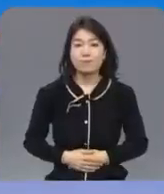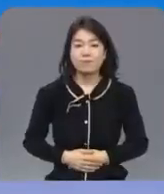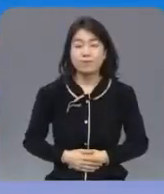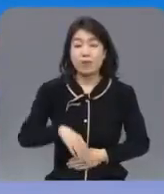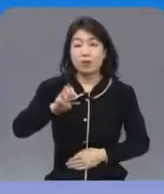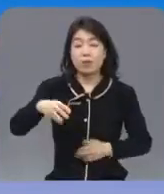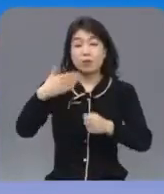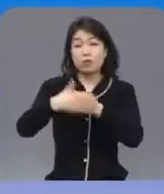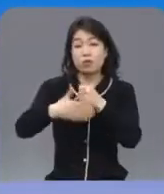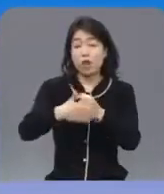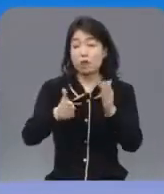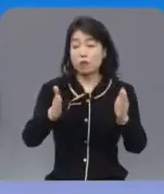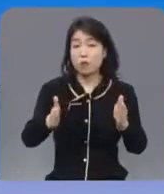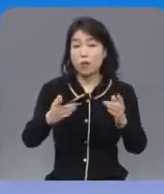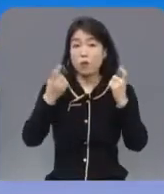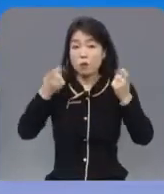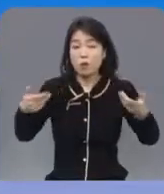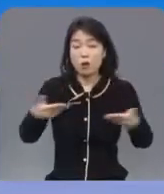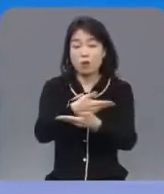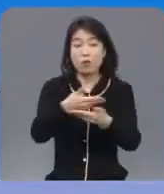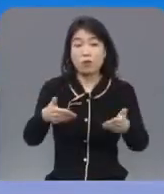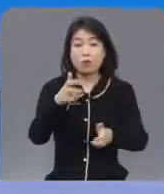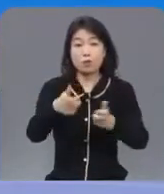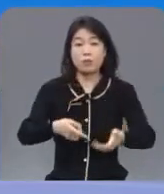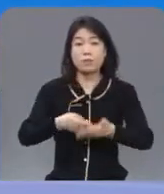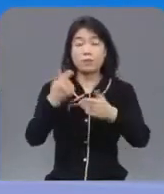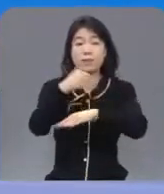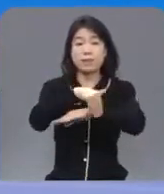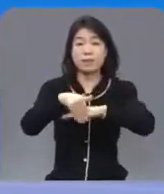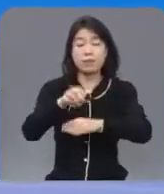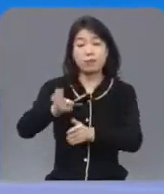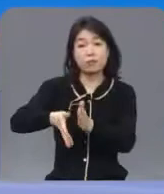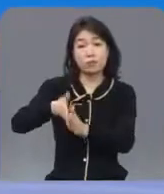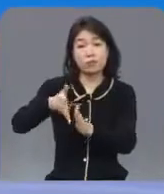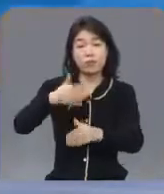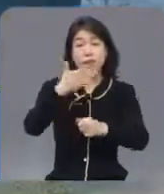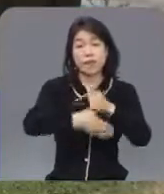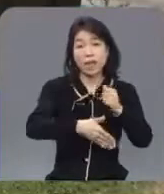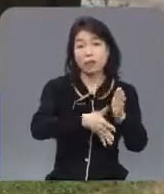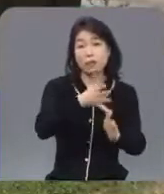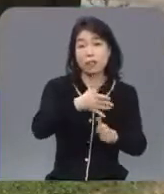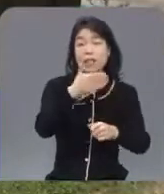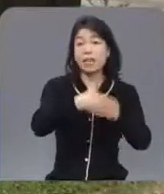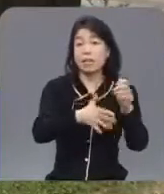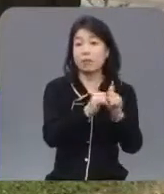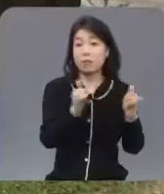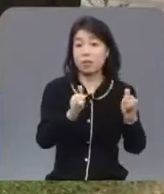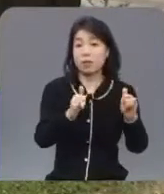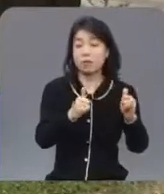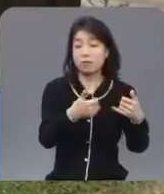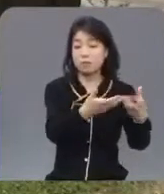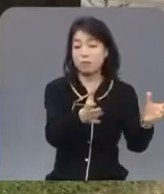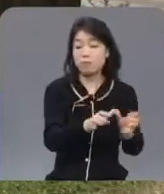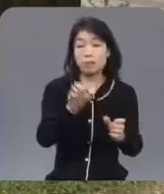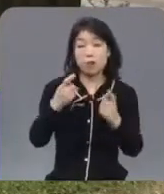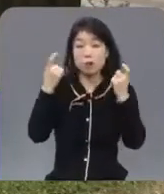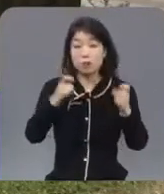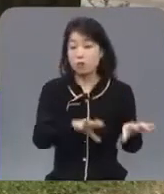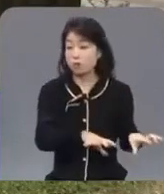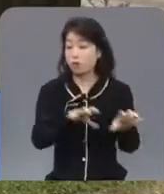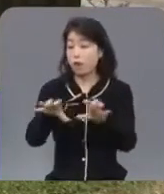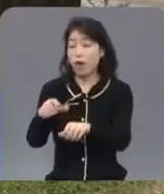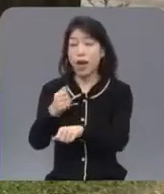광주와 대구 사유 관광 교류 사업이 추진됩니다 벙 지시와 대구시는 대구시민의 단체로 광주 여행을 할